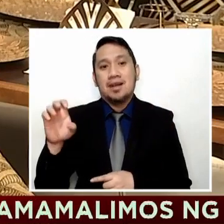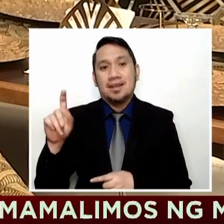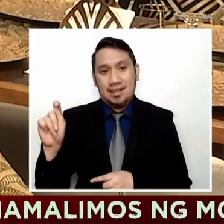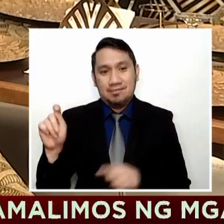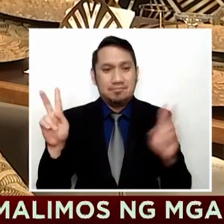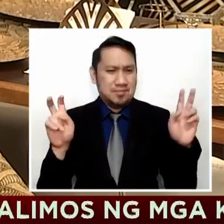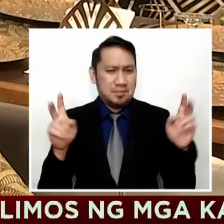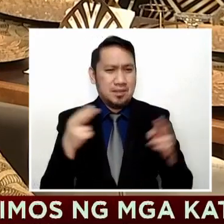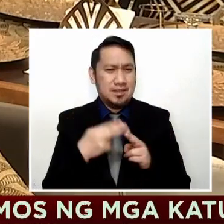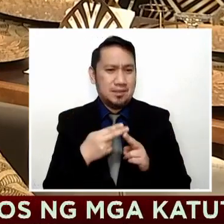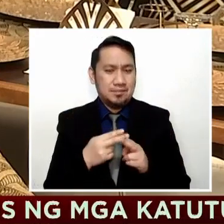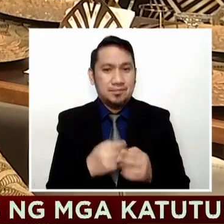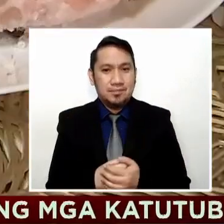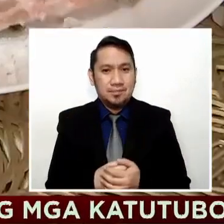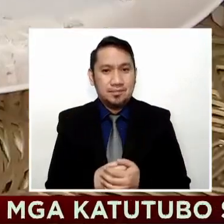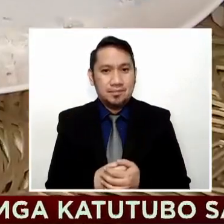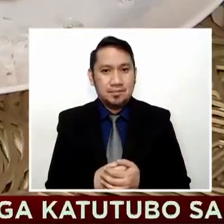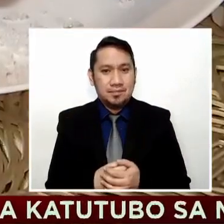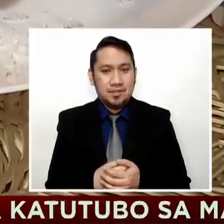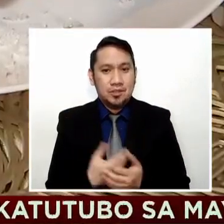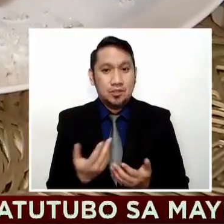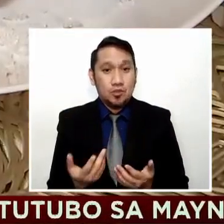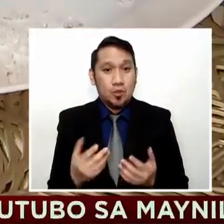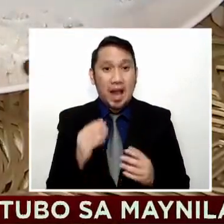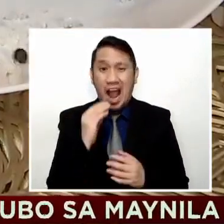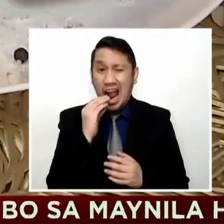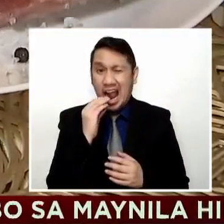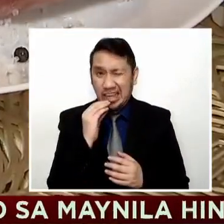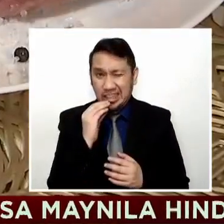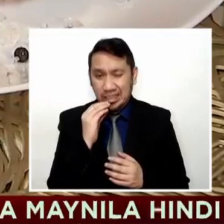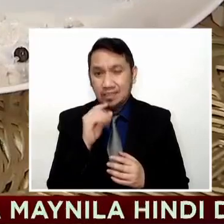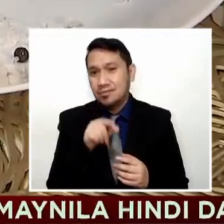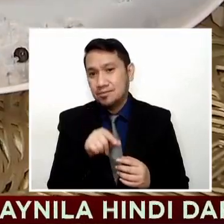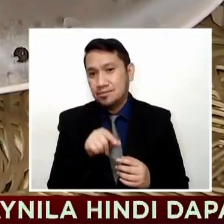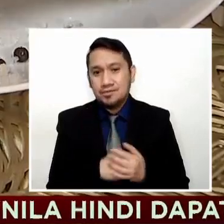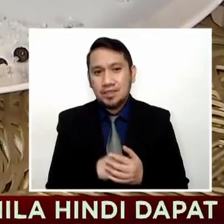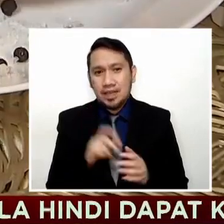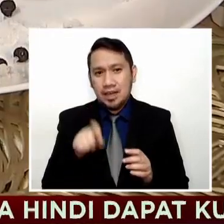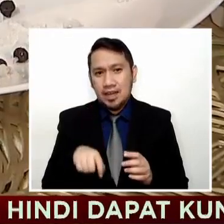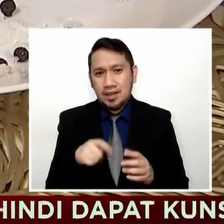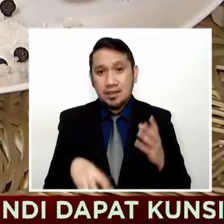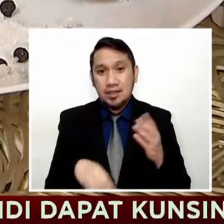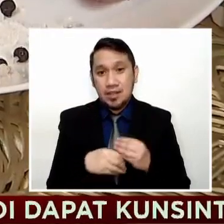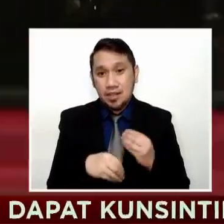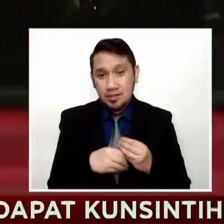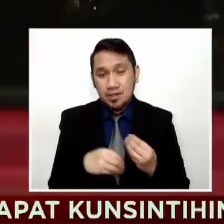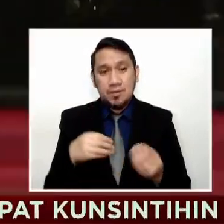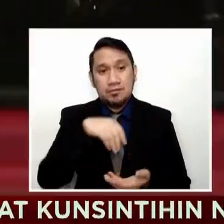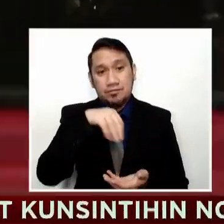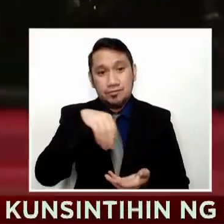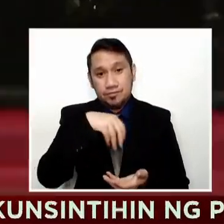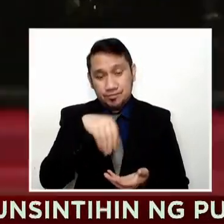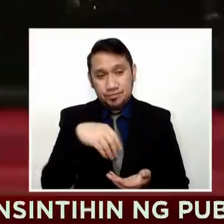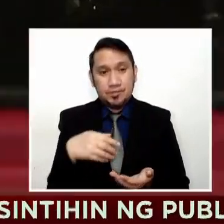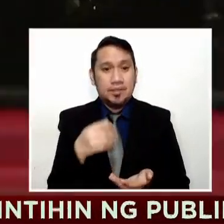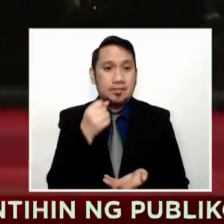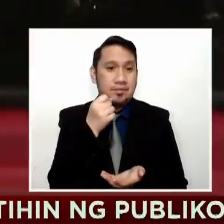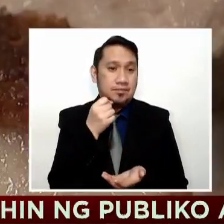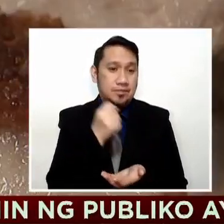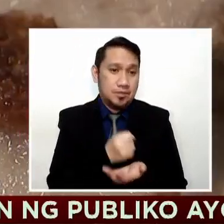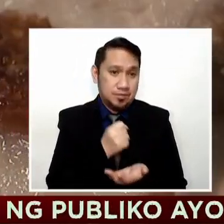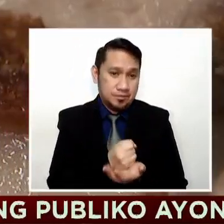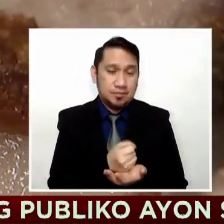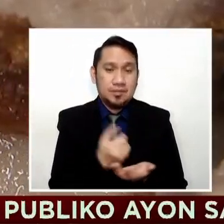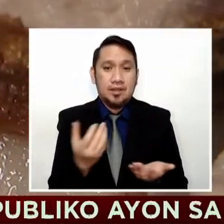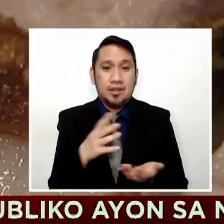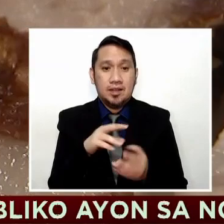at maging malutong at maging crispy ito ay kailangan nating timplahan ng rock salt, paminta at pakukuluan